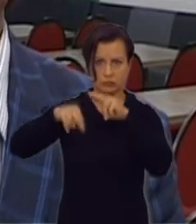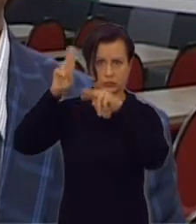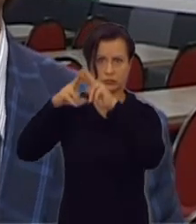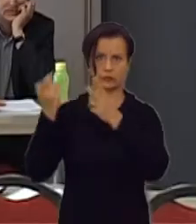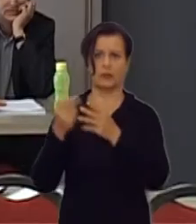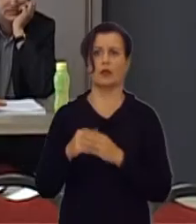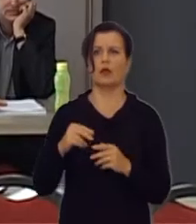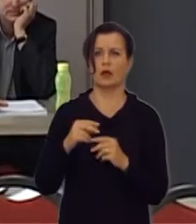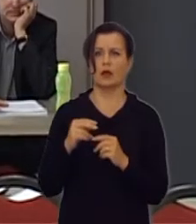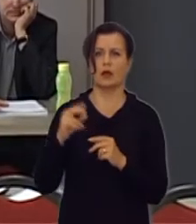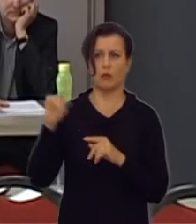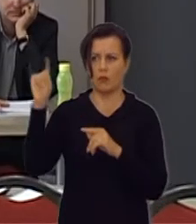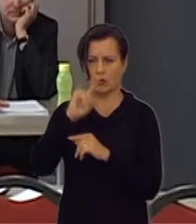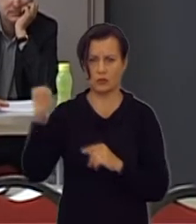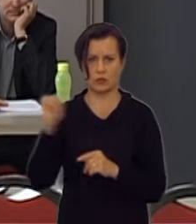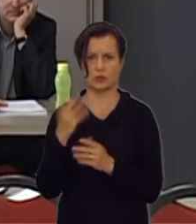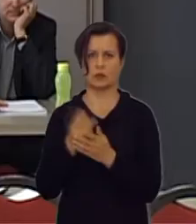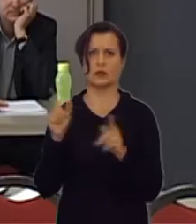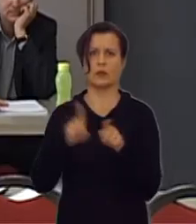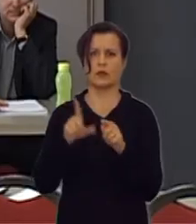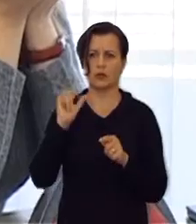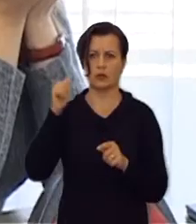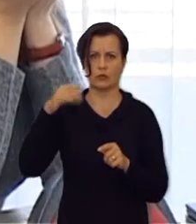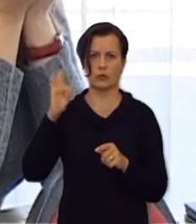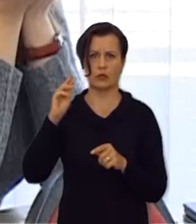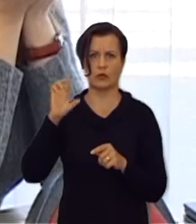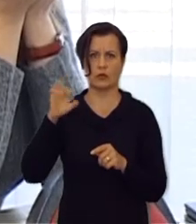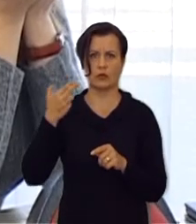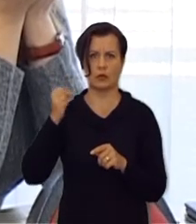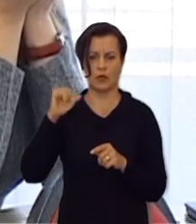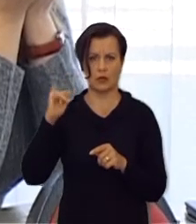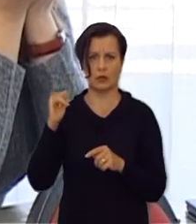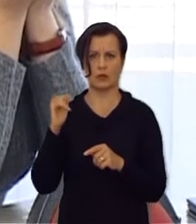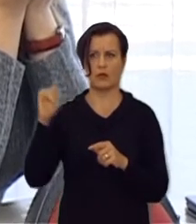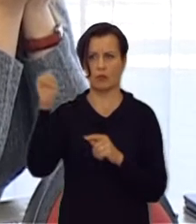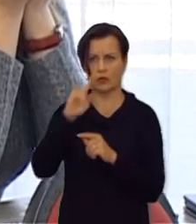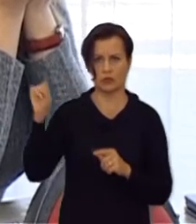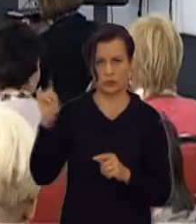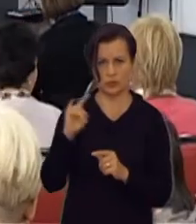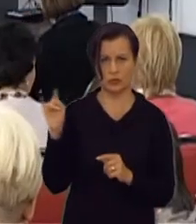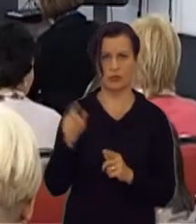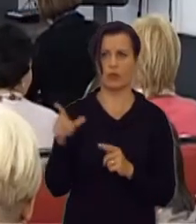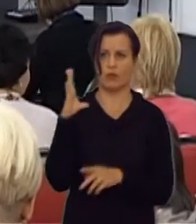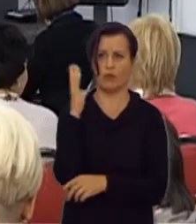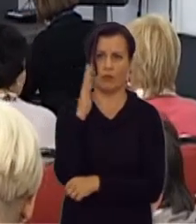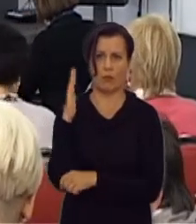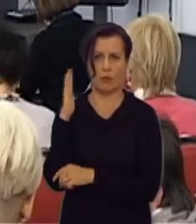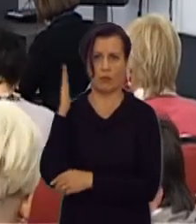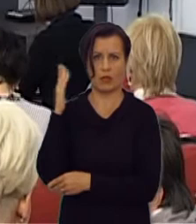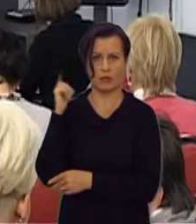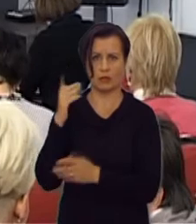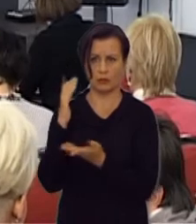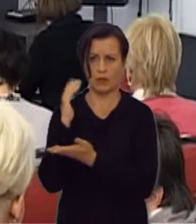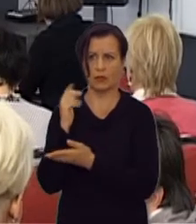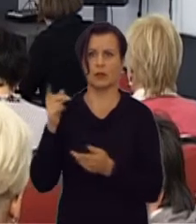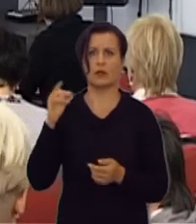bažnyčia, ir Šviesioji gimnazija, liuteronų bažnyčia pabaigta yra, medinė dar valdant Jonušo